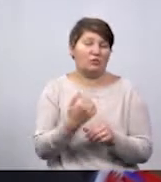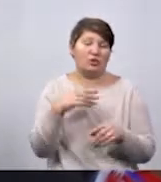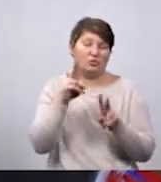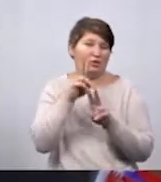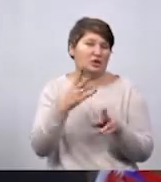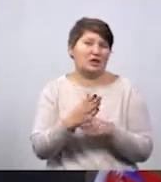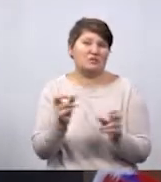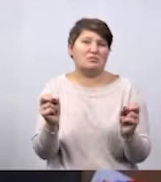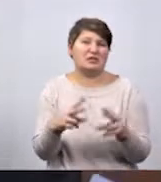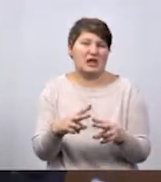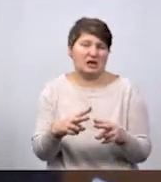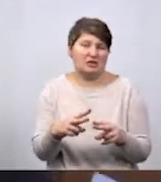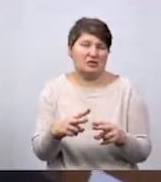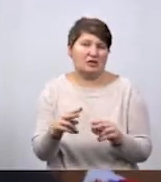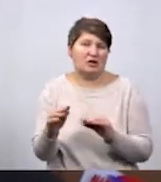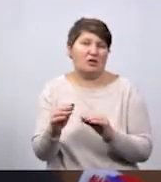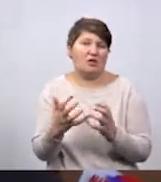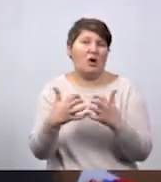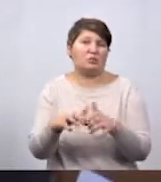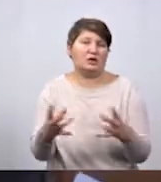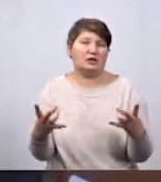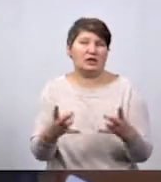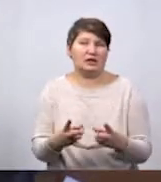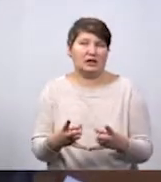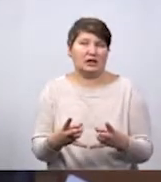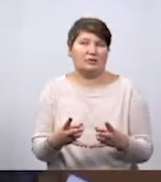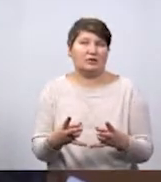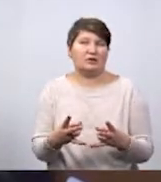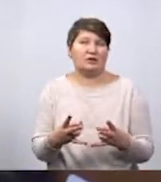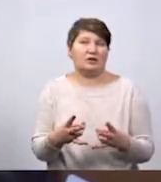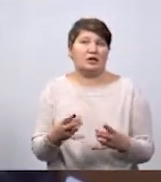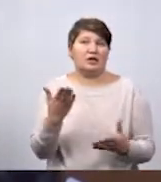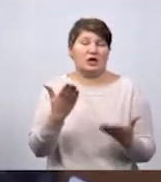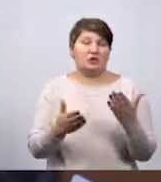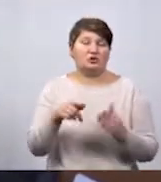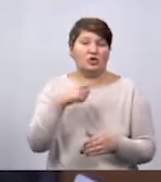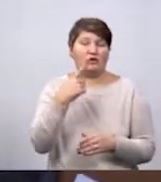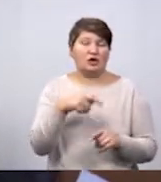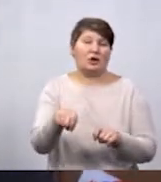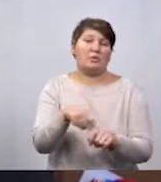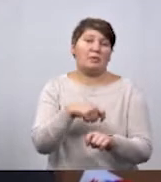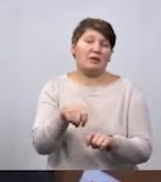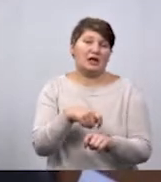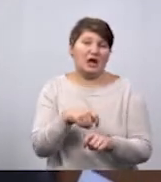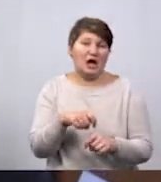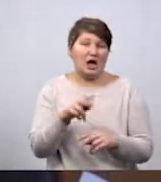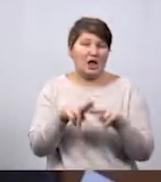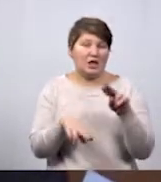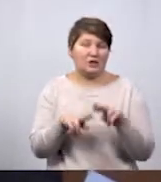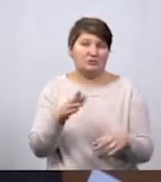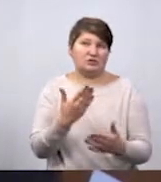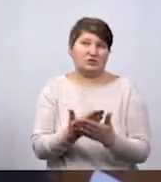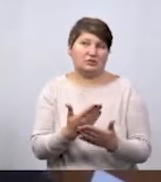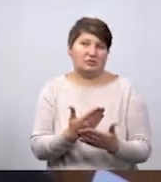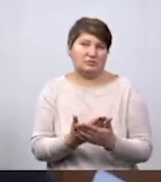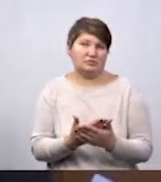спеціальне обладнання треба. Бо лінолеум там сотні квадратних метрів. Ну, якщо говорити про матеріали, то десь приблизно до мільйона.